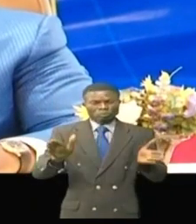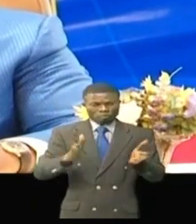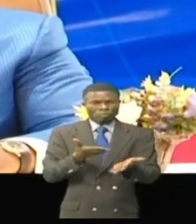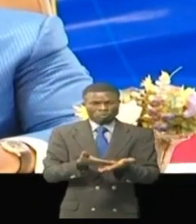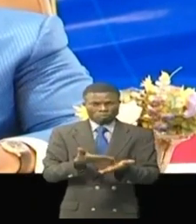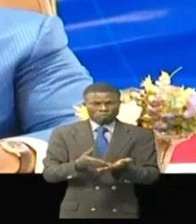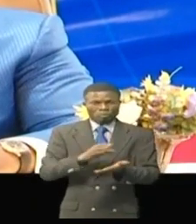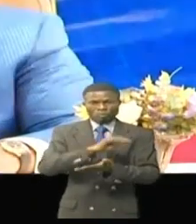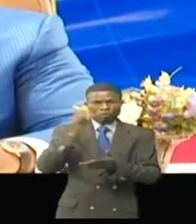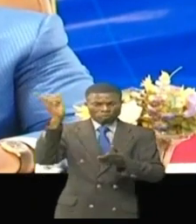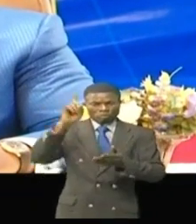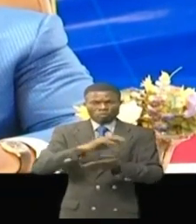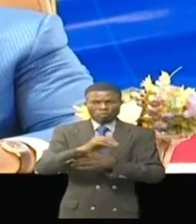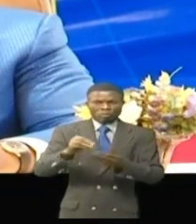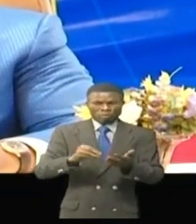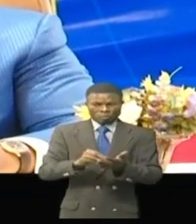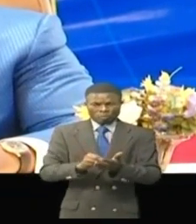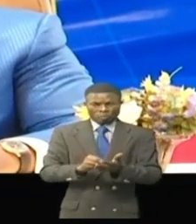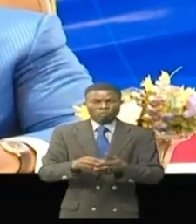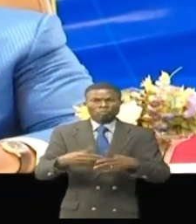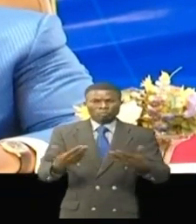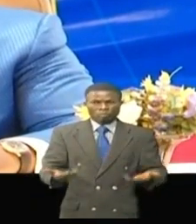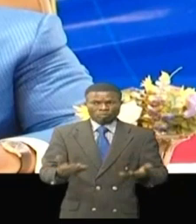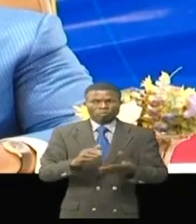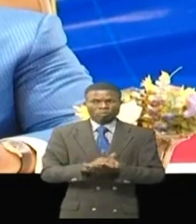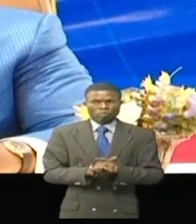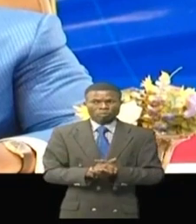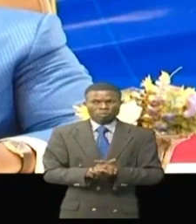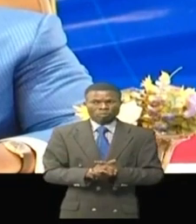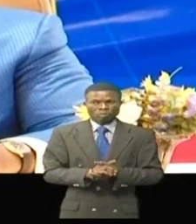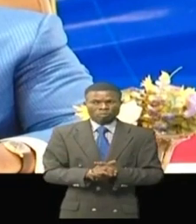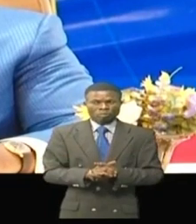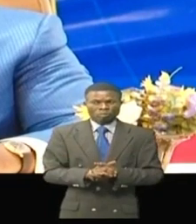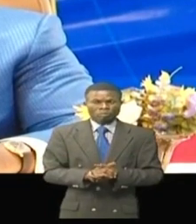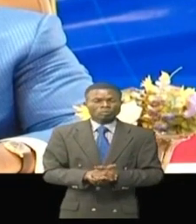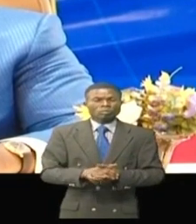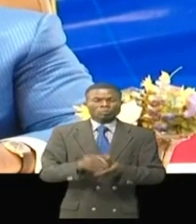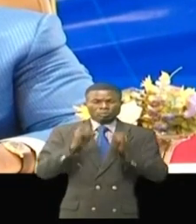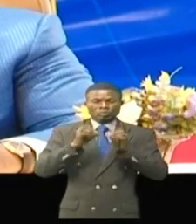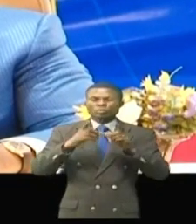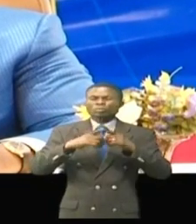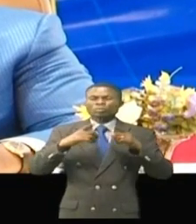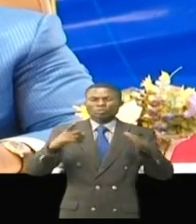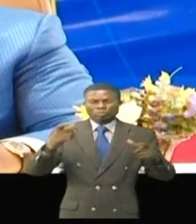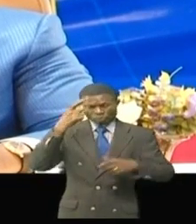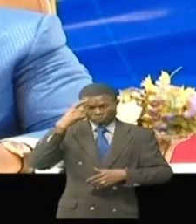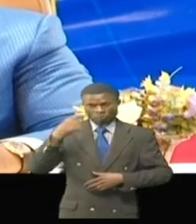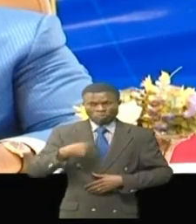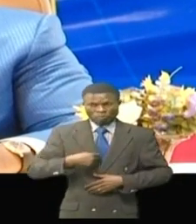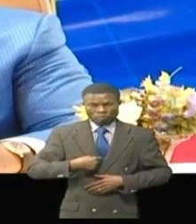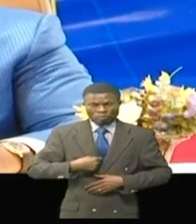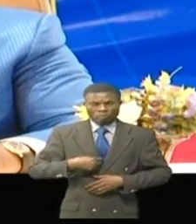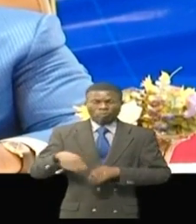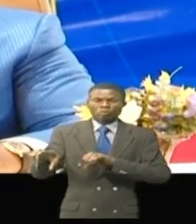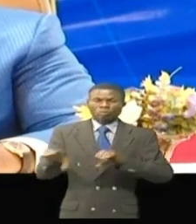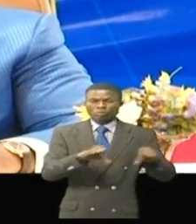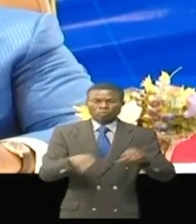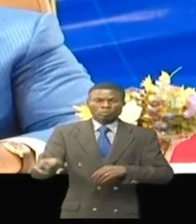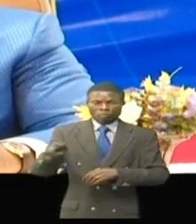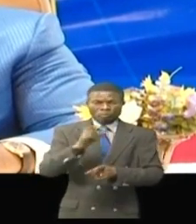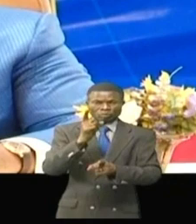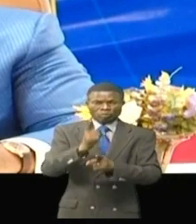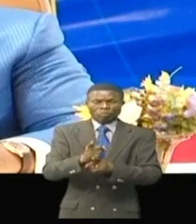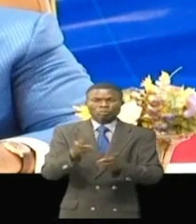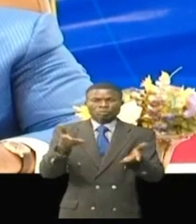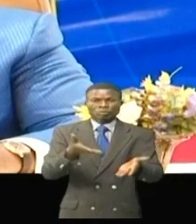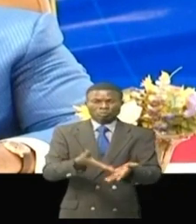centrale. En effet, l'heure n'est plus au discours, mais aux actions concrètes